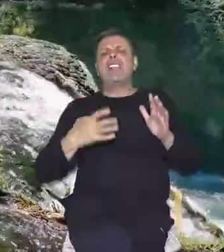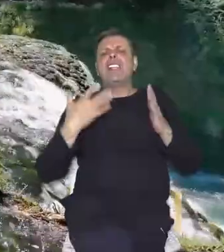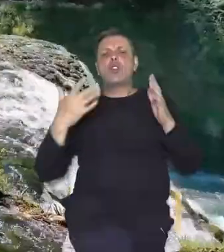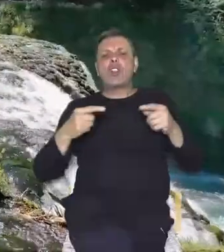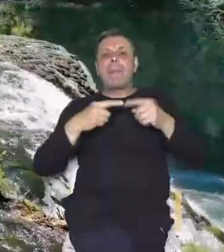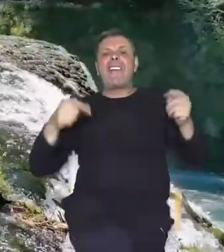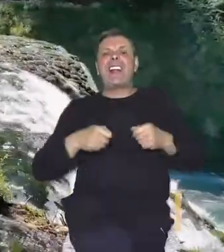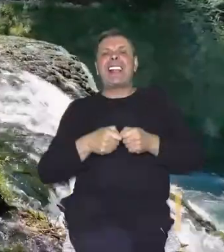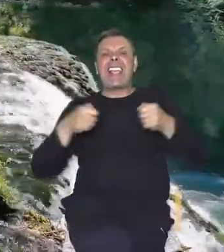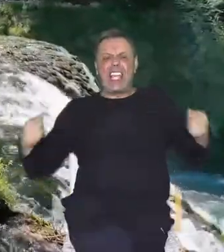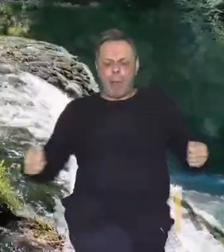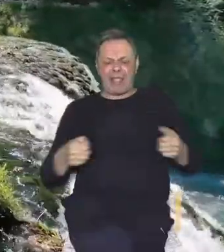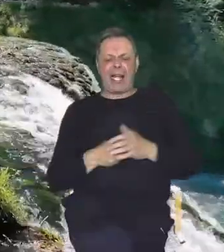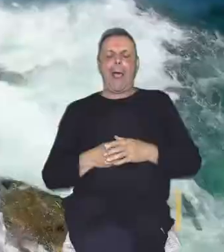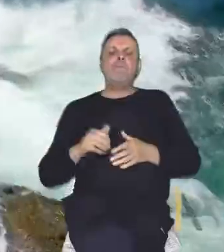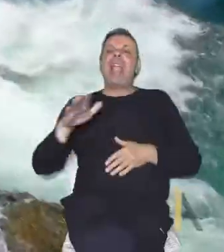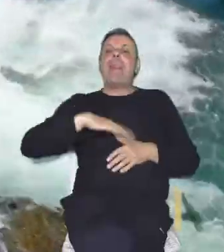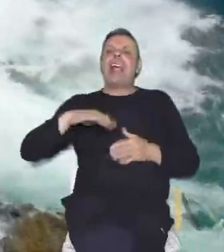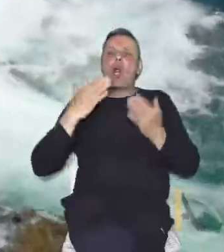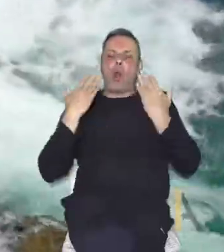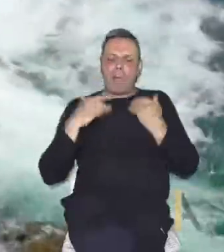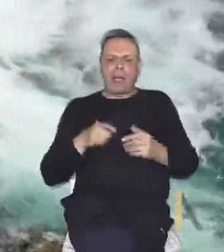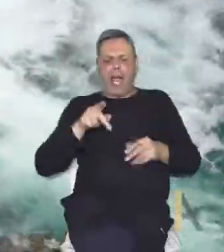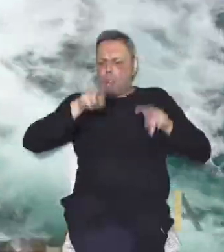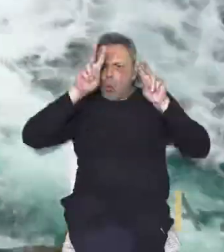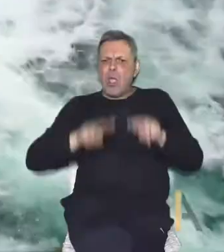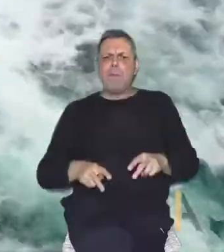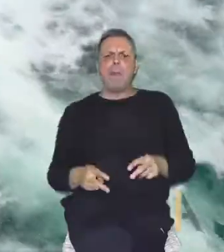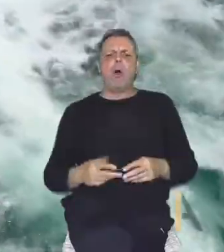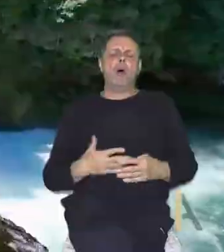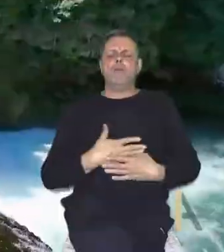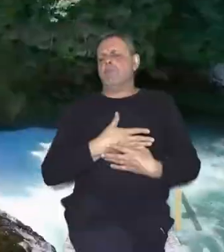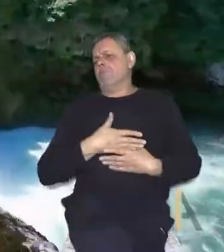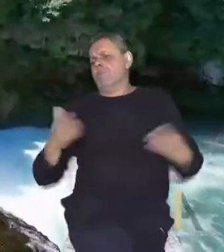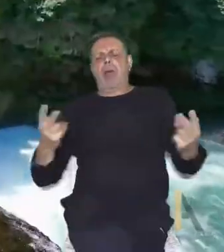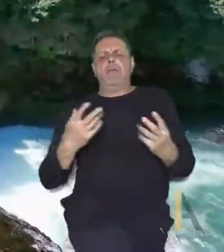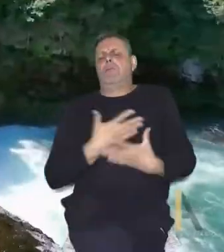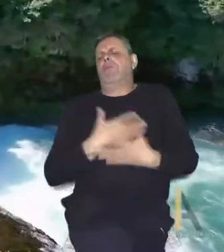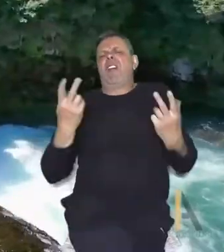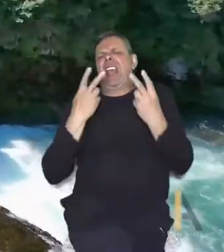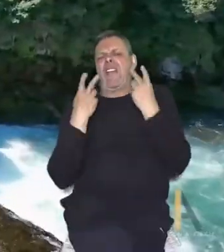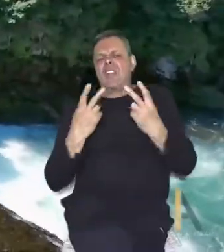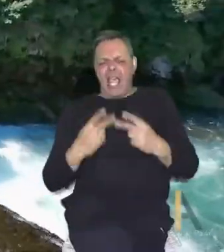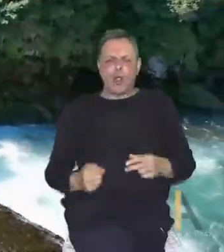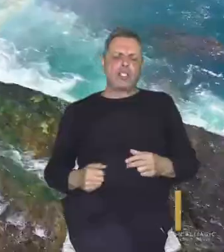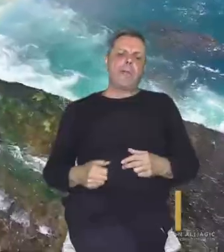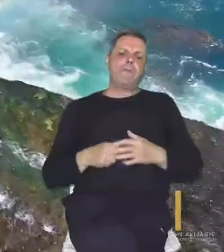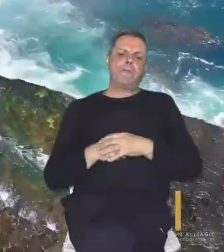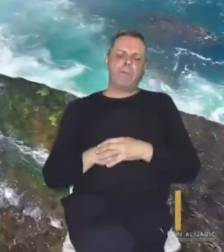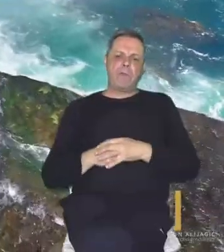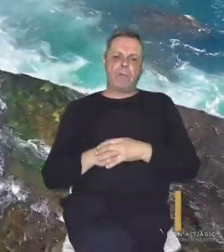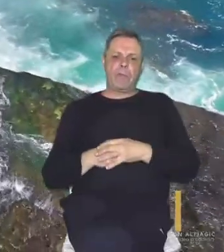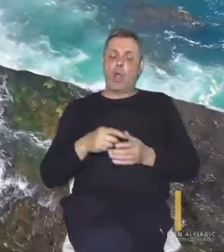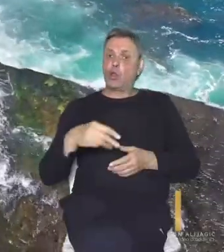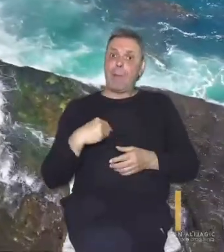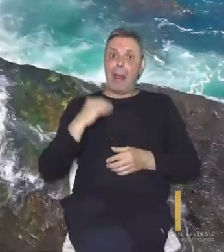198 km kvadratnih područja Nacionalnog parka. I tu imamo izuzetne prirodne vrijednosti i sve ostale vrijednosti